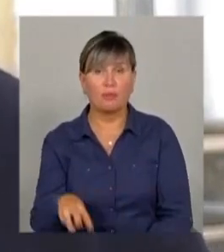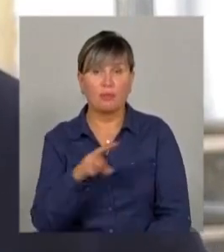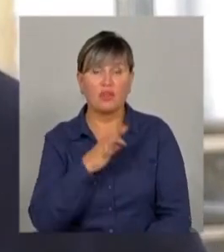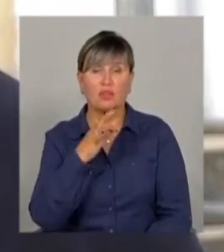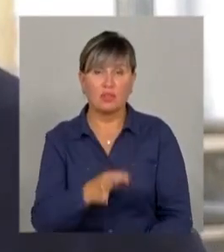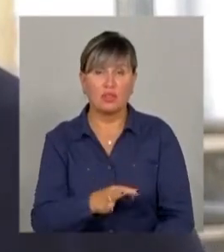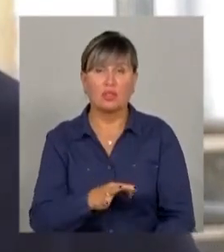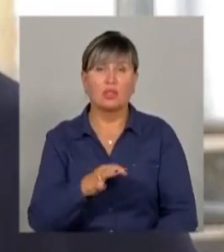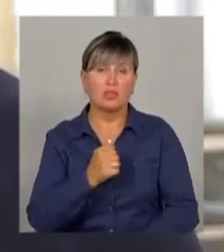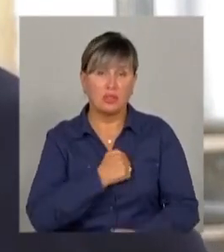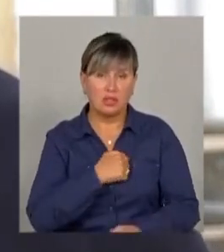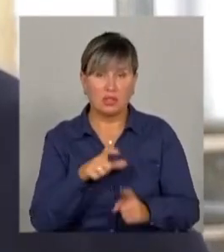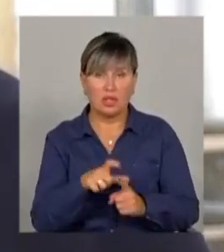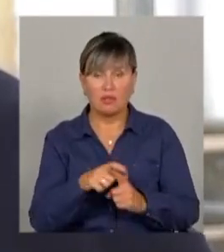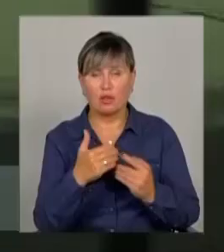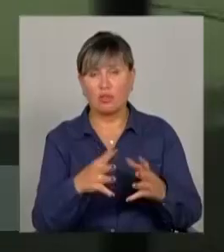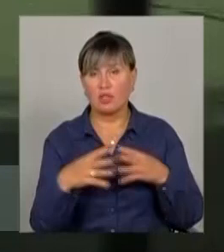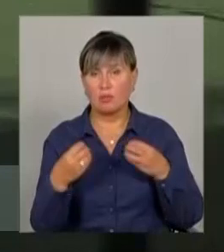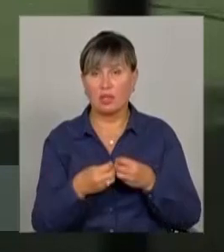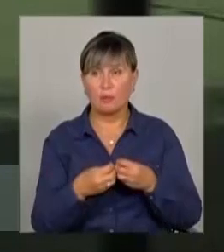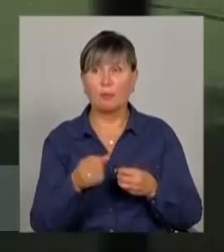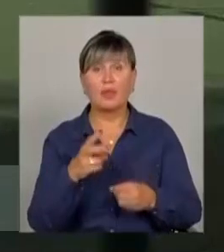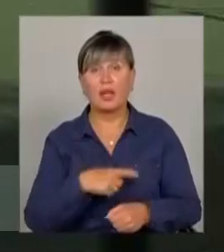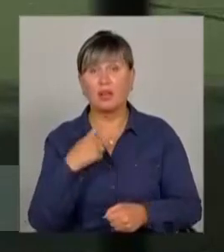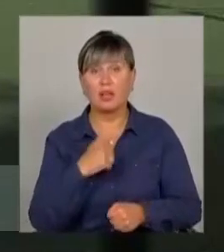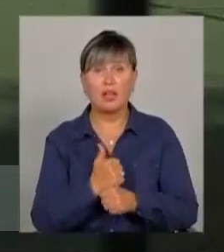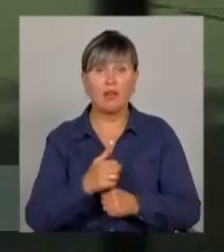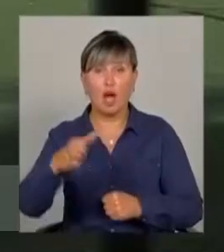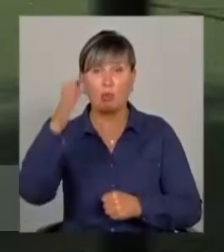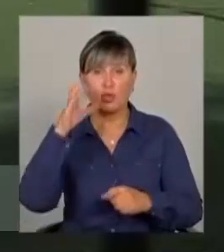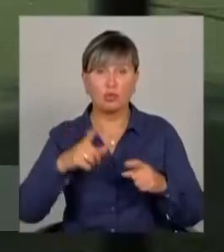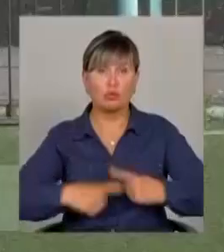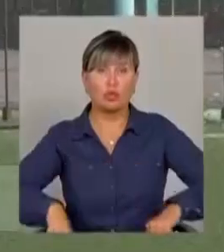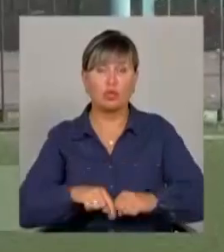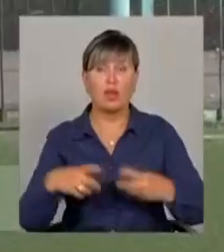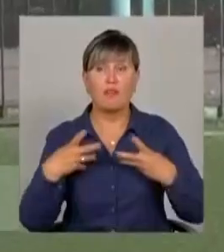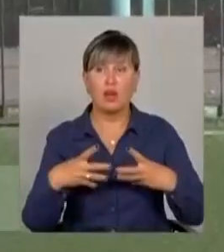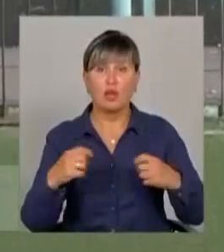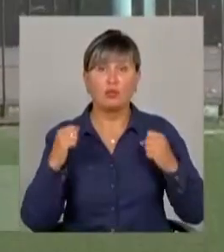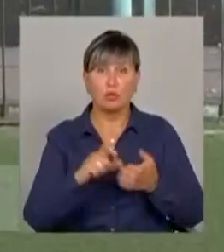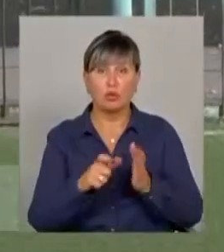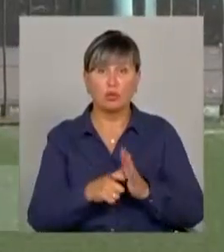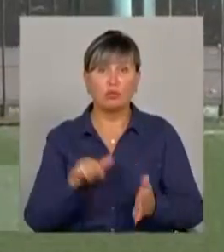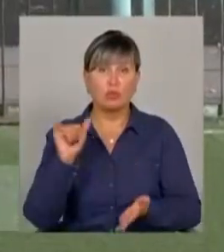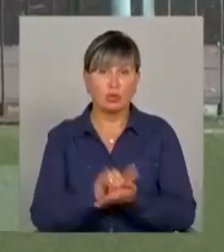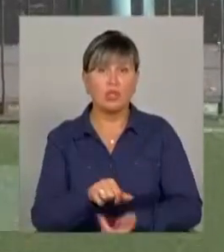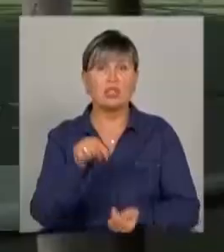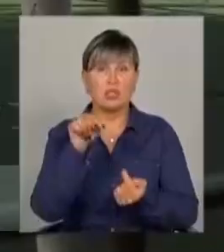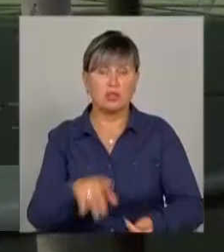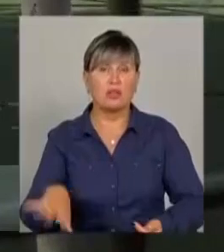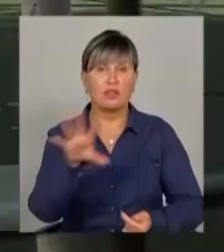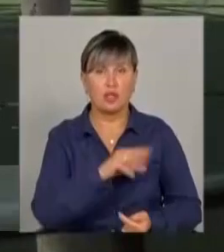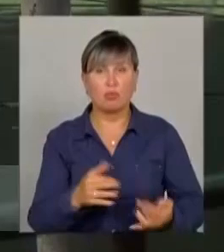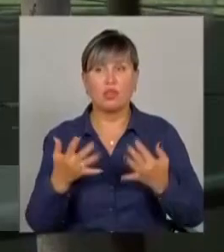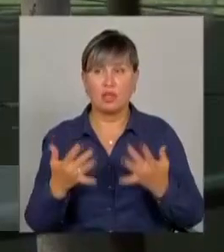выражаем искренние слова соболезнования его семье как утверждает глава образовательного учреждения ворота на спортпло установлено соответствие со